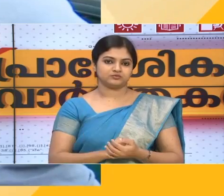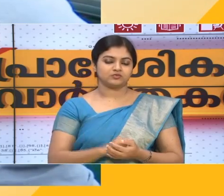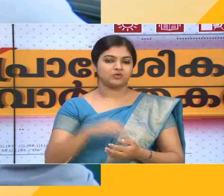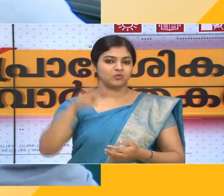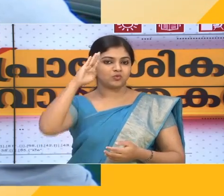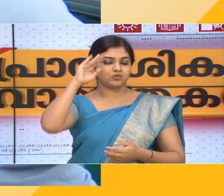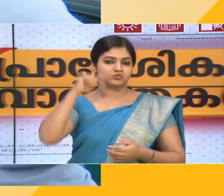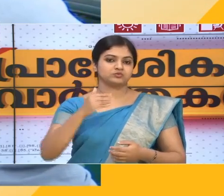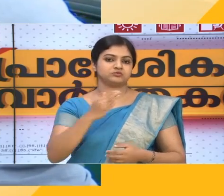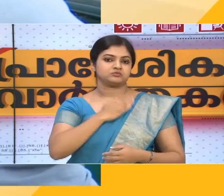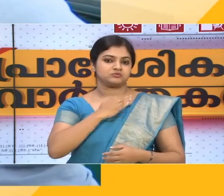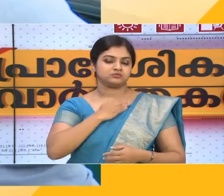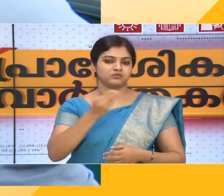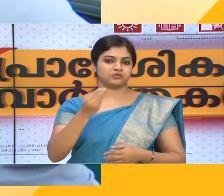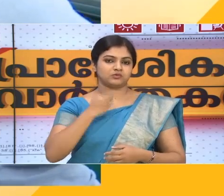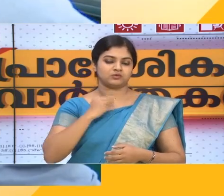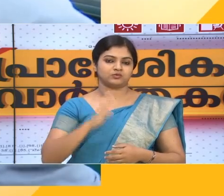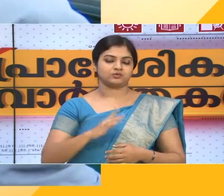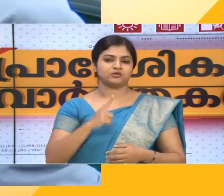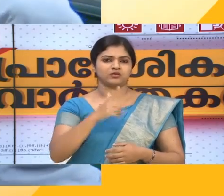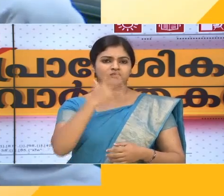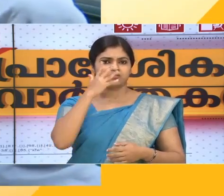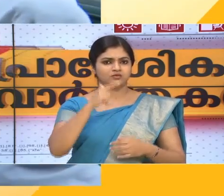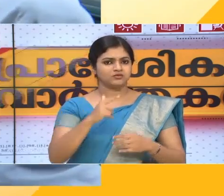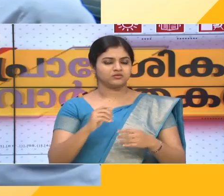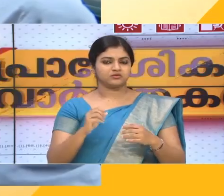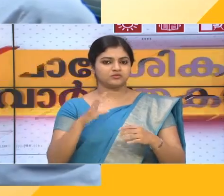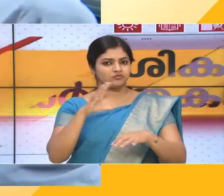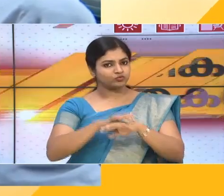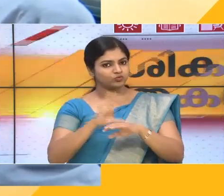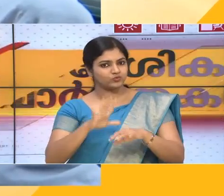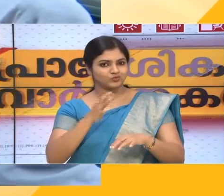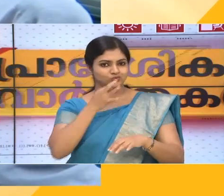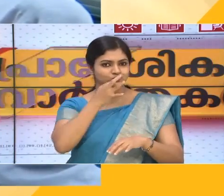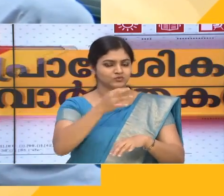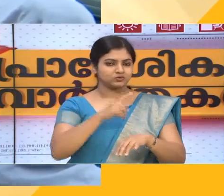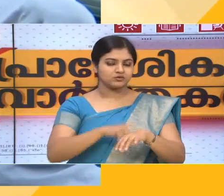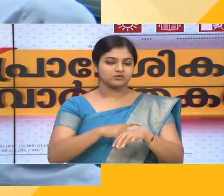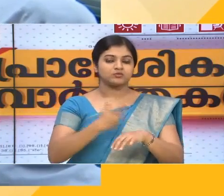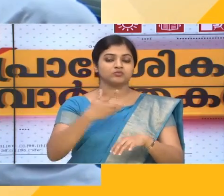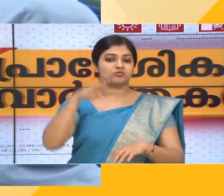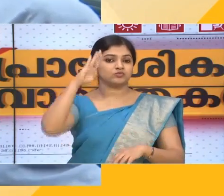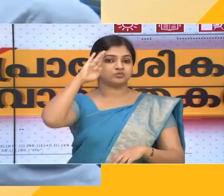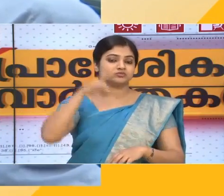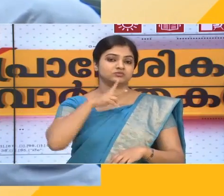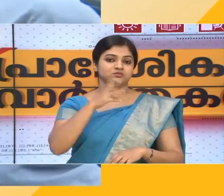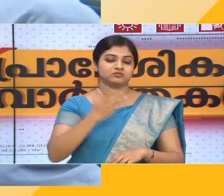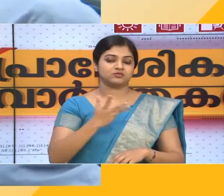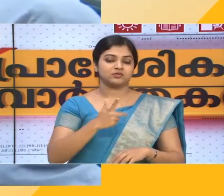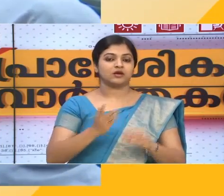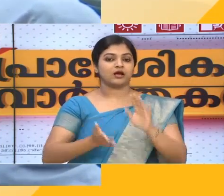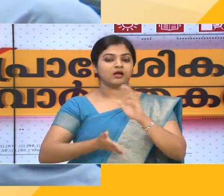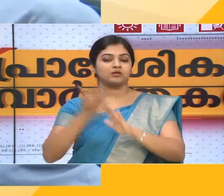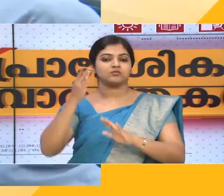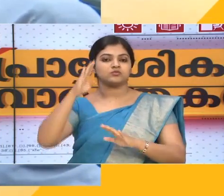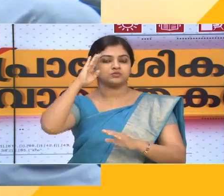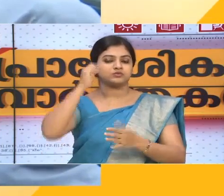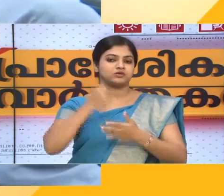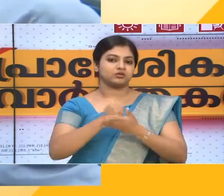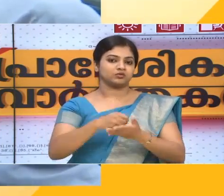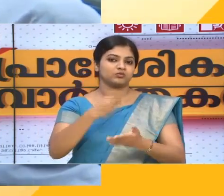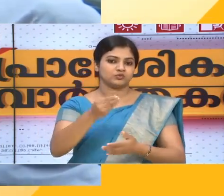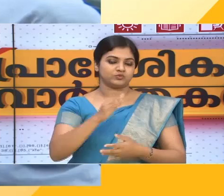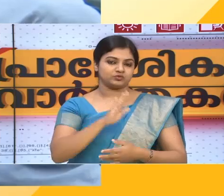നടപടിയാണ്. വിളിച്ചു കഴിഞ്ഞാൽ അതിനെപ്പറ്റി ഒരു റിപ്പോർട്ട് നമുക്ക് തരികയോ അല്ലെങ്കിൽ പ്രതികളെ അവര് രക്ഷപ്പെടാൻ